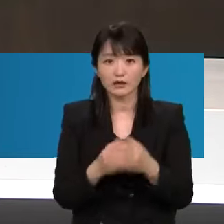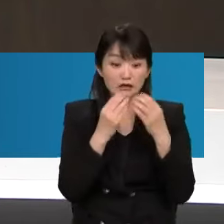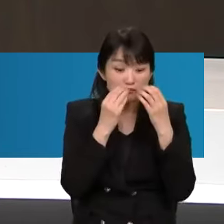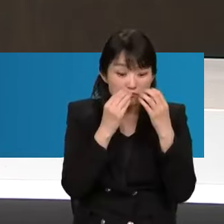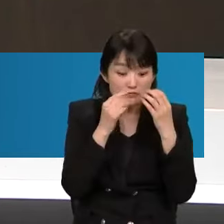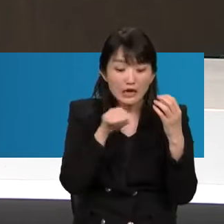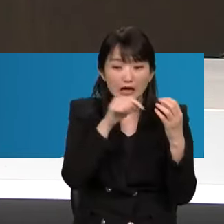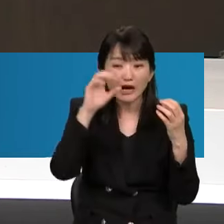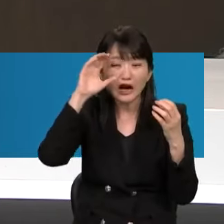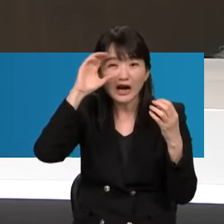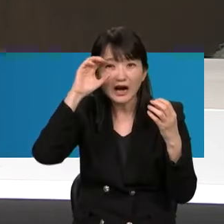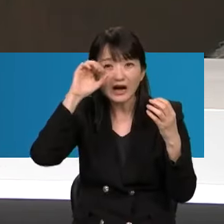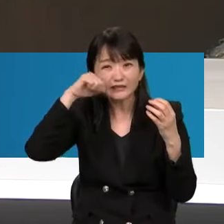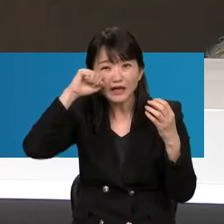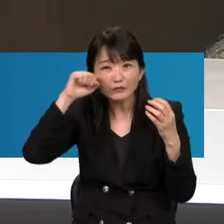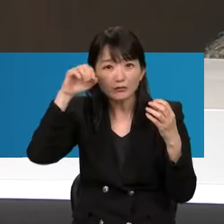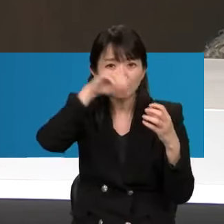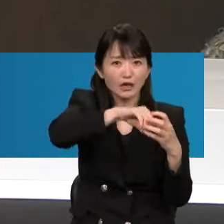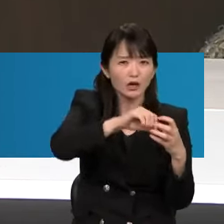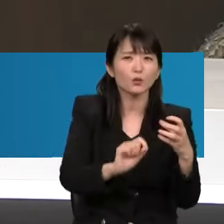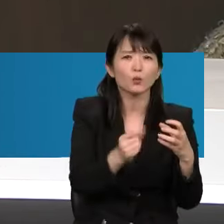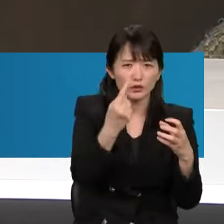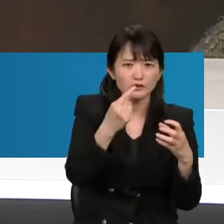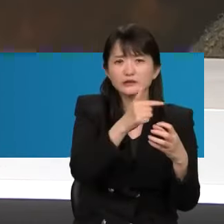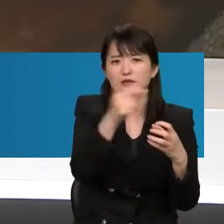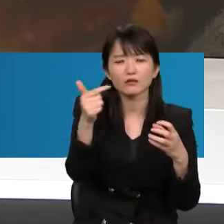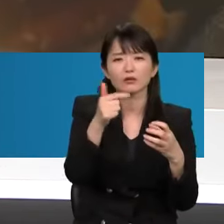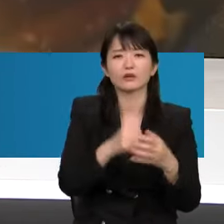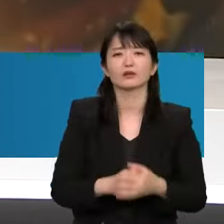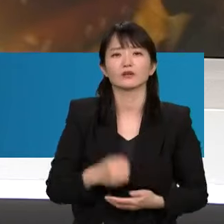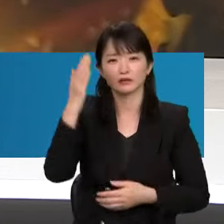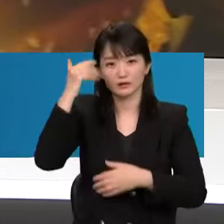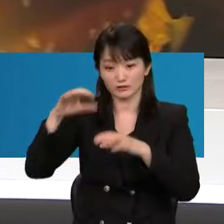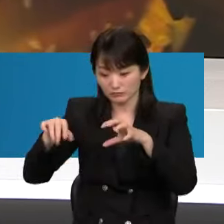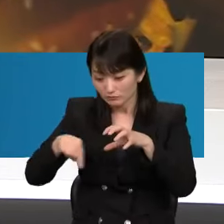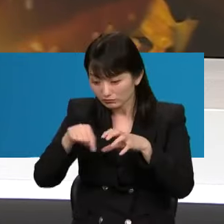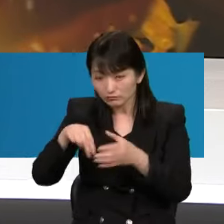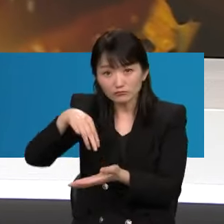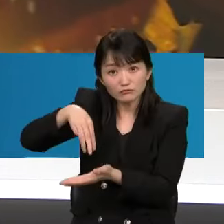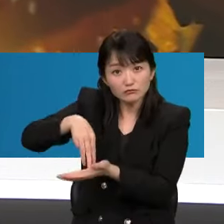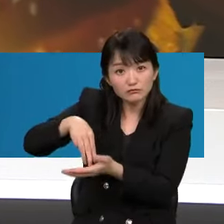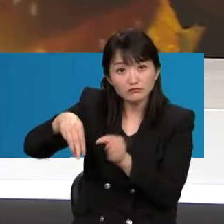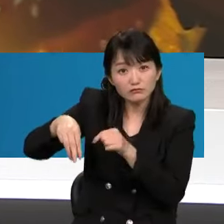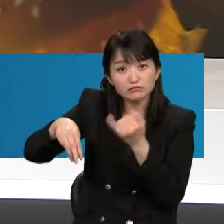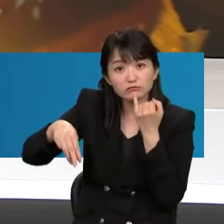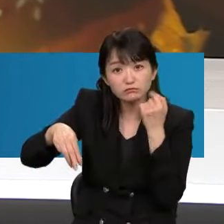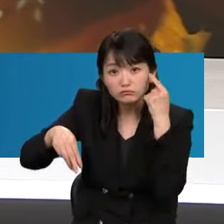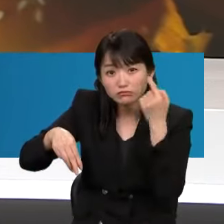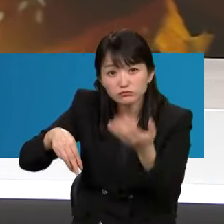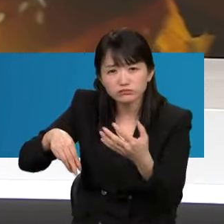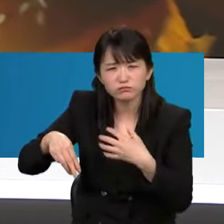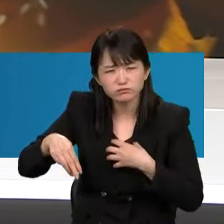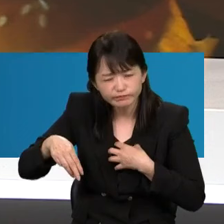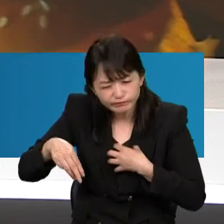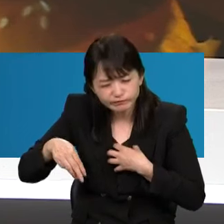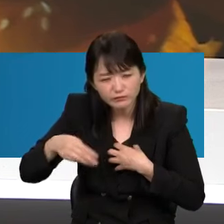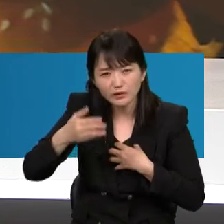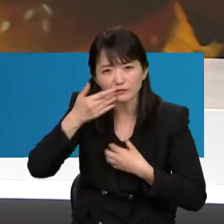햄버거에 들어간 생양파가 원인일 가능성이 크다고 합니다. 그럼 우리나라의 맥도날드는 괜찮은 거냐는 우려가